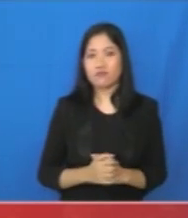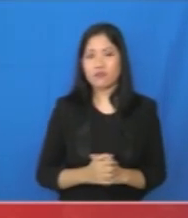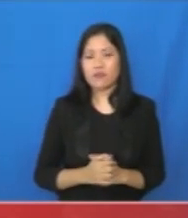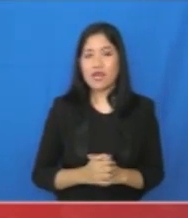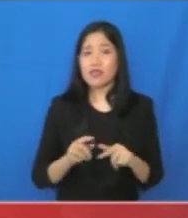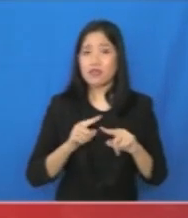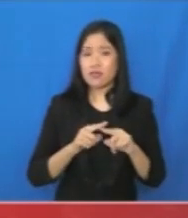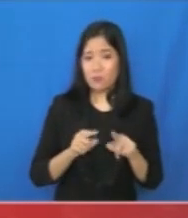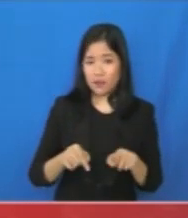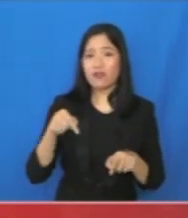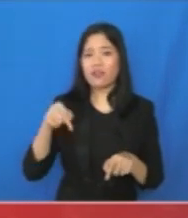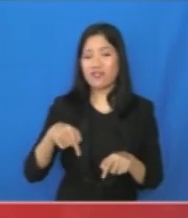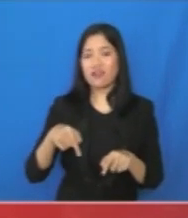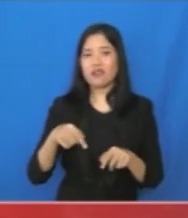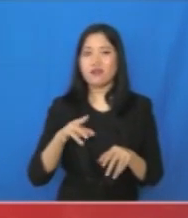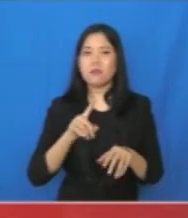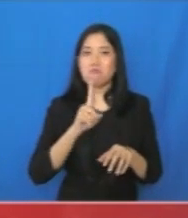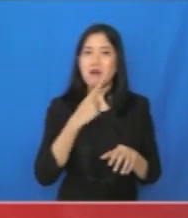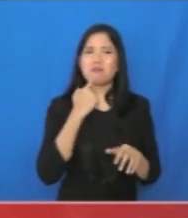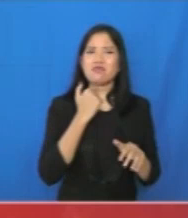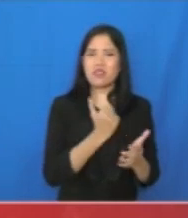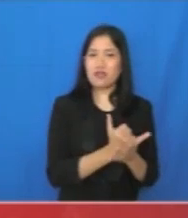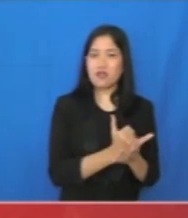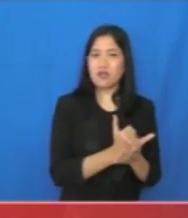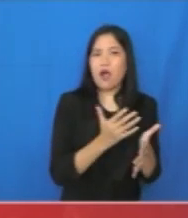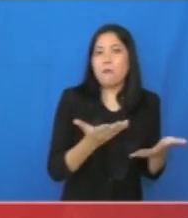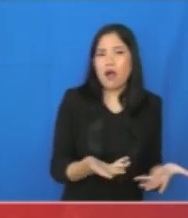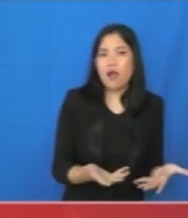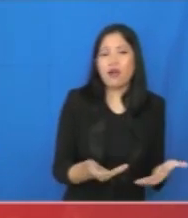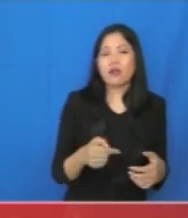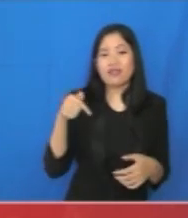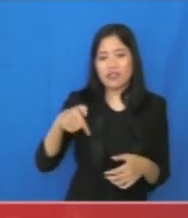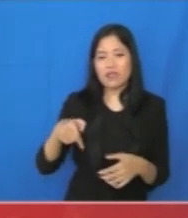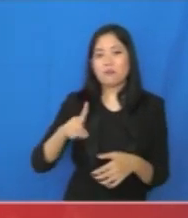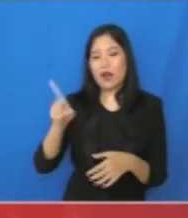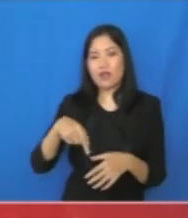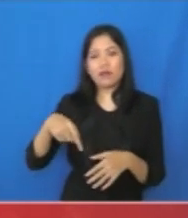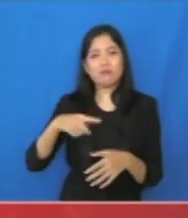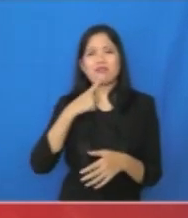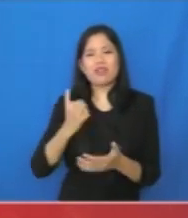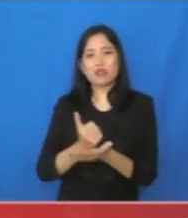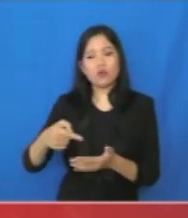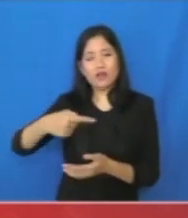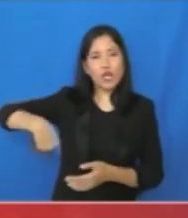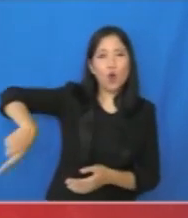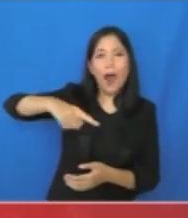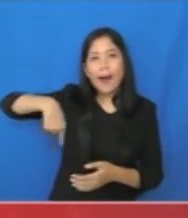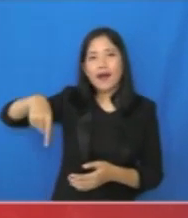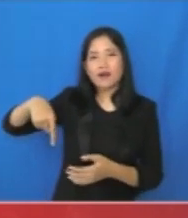ujung tombak masalah ini adalah di tengah-tengah masyarakat sekalian